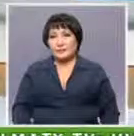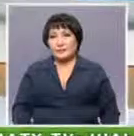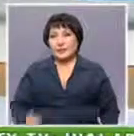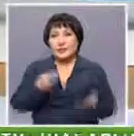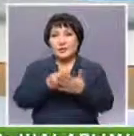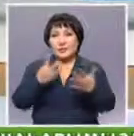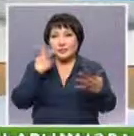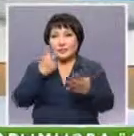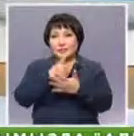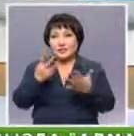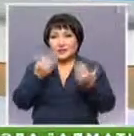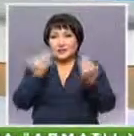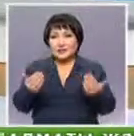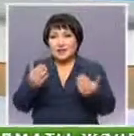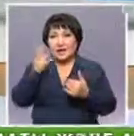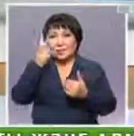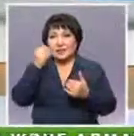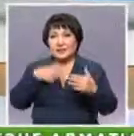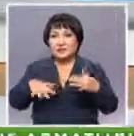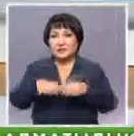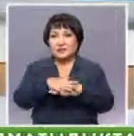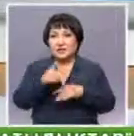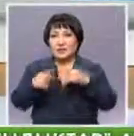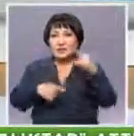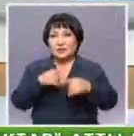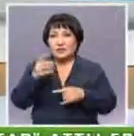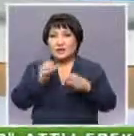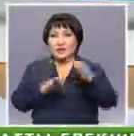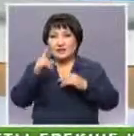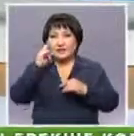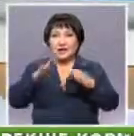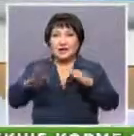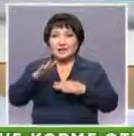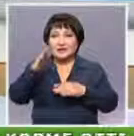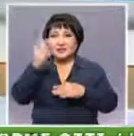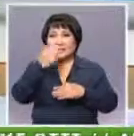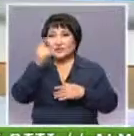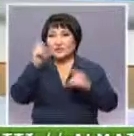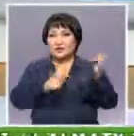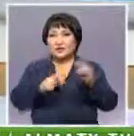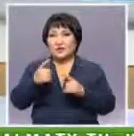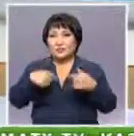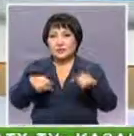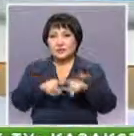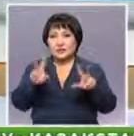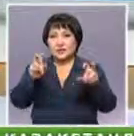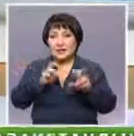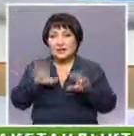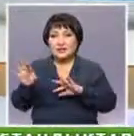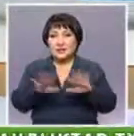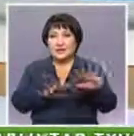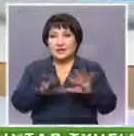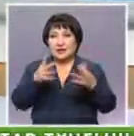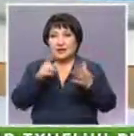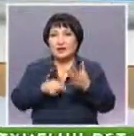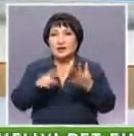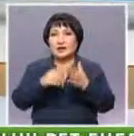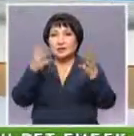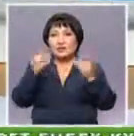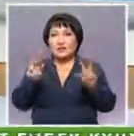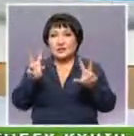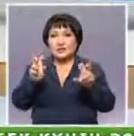Құрметті көрермен, дәл қазір Алматы төрінде дәстүрлі Еуразия кинофестивалі ұйымдастырылуда. Аталған шара қала күні аясында өтуде.